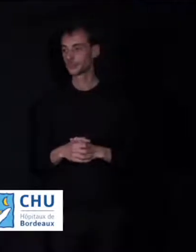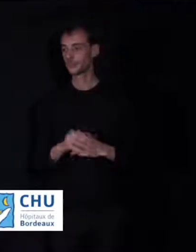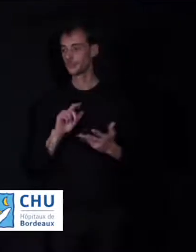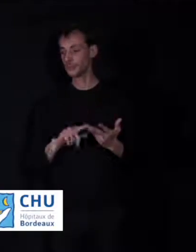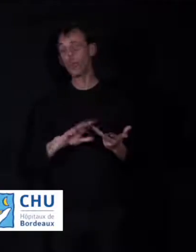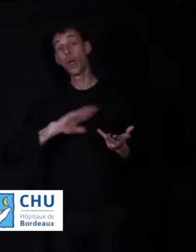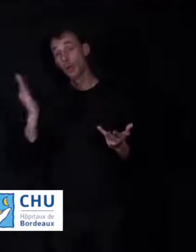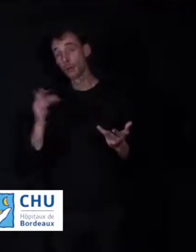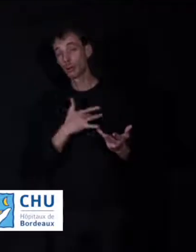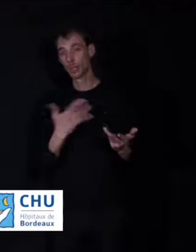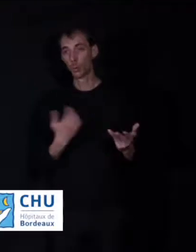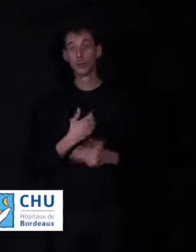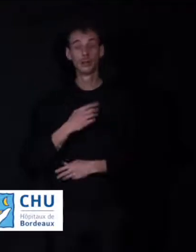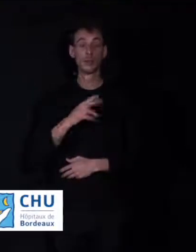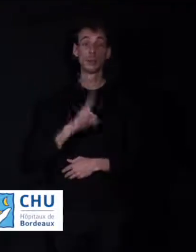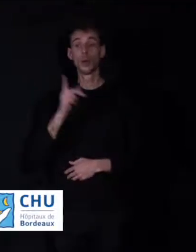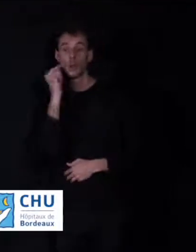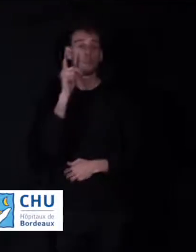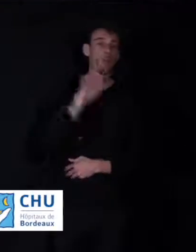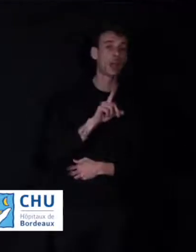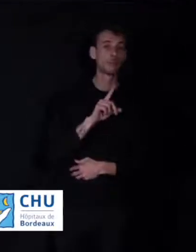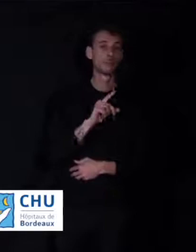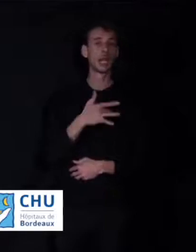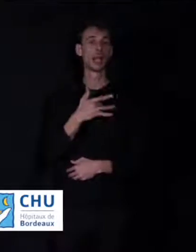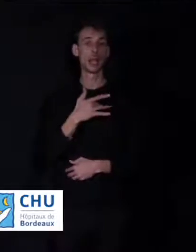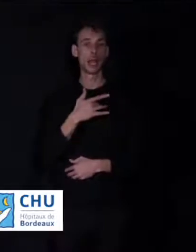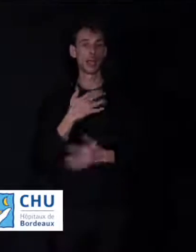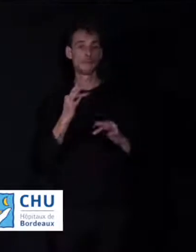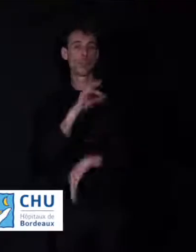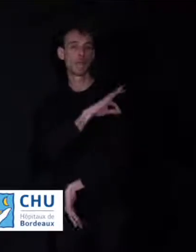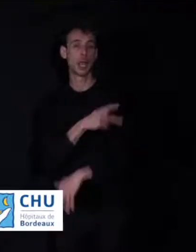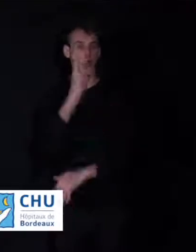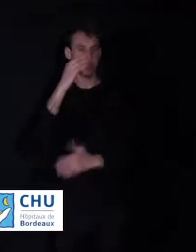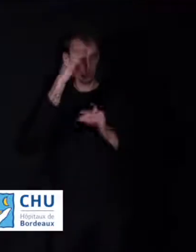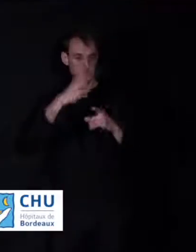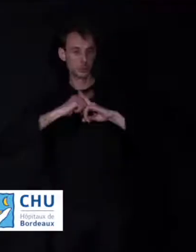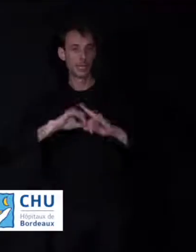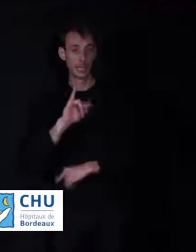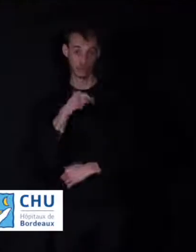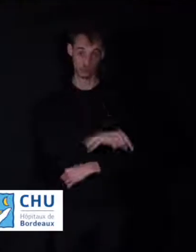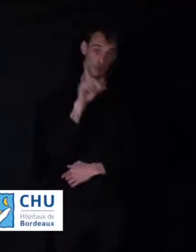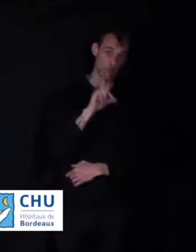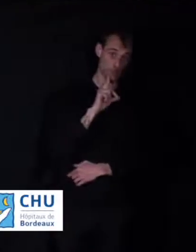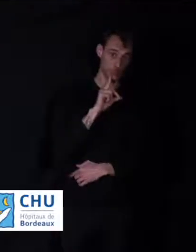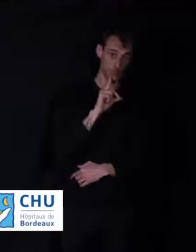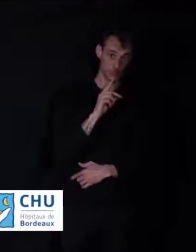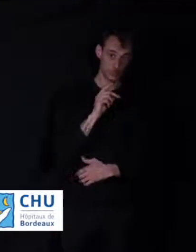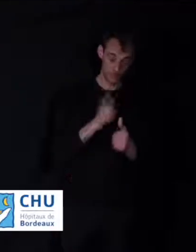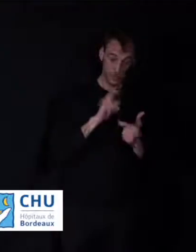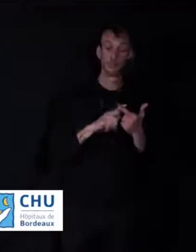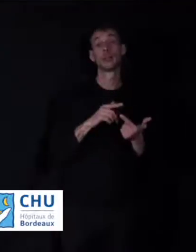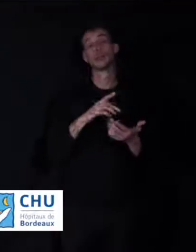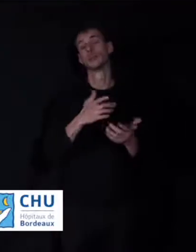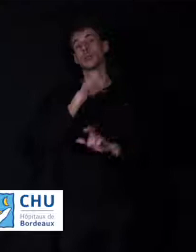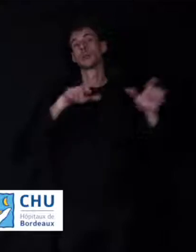reconnaissent davantage l'intérêt des vaccins et les personnes de 65 ans également. Et Marie-Paule Thieny,